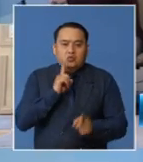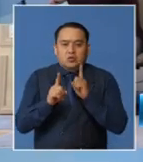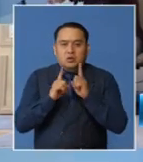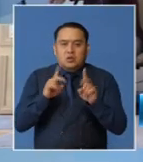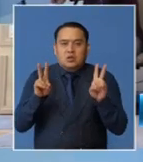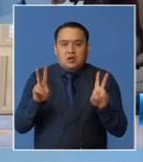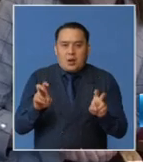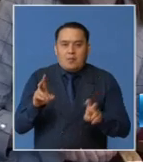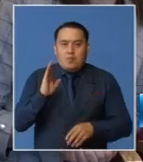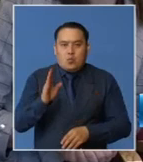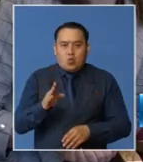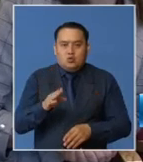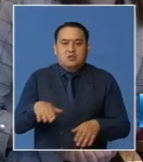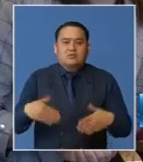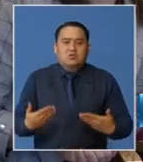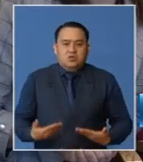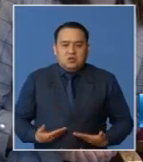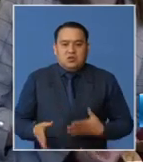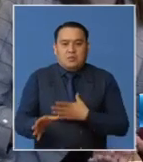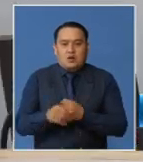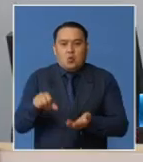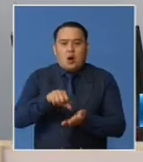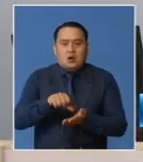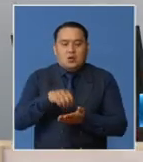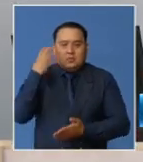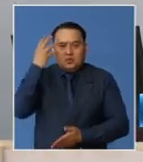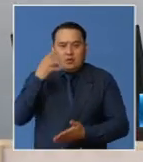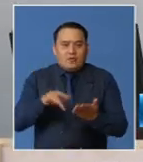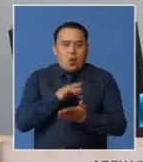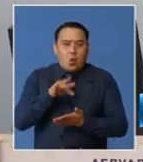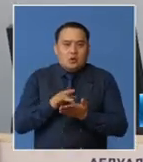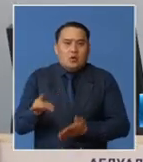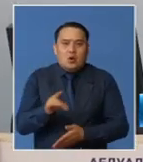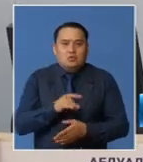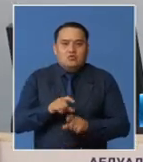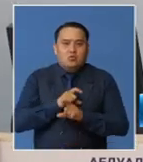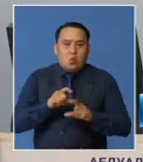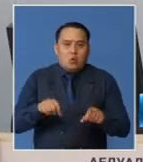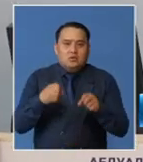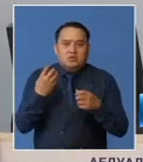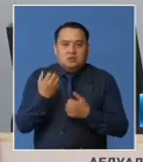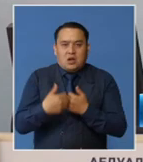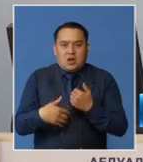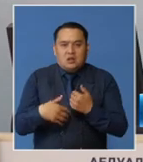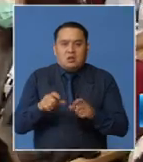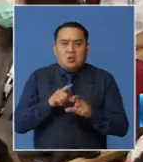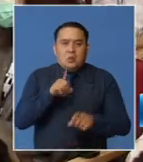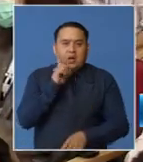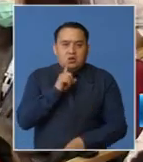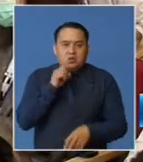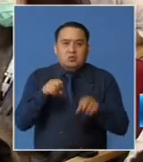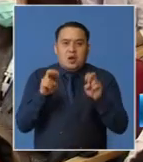тему «Будь в потоке жизни». В форуме приняли участие психологи городских, районных школ, среднеспециальных учебных заведений и